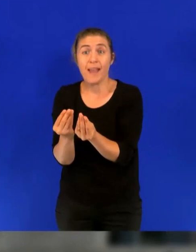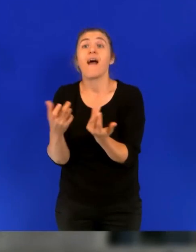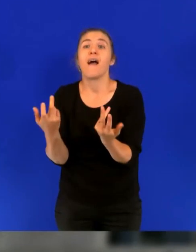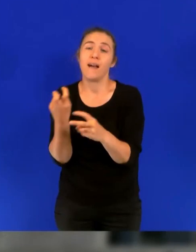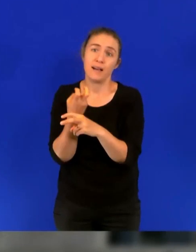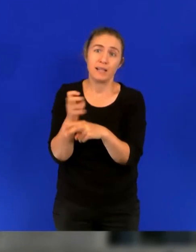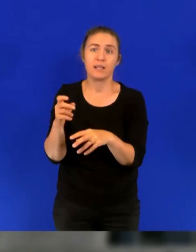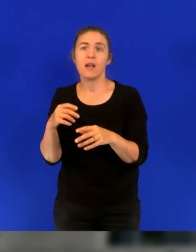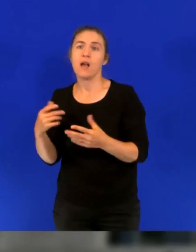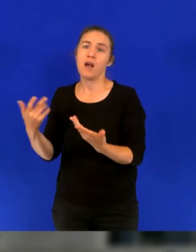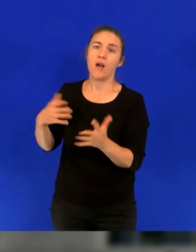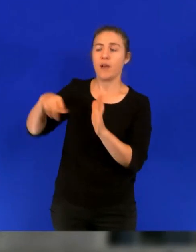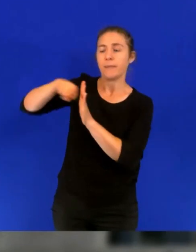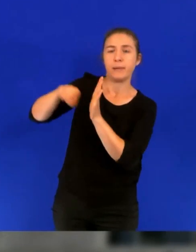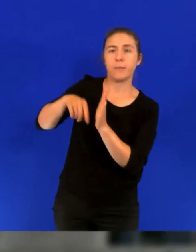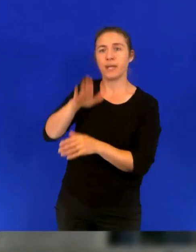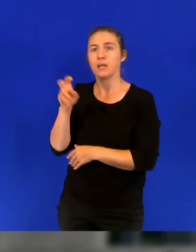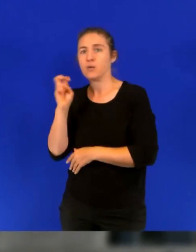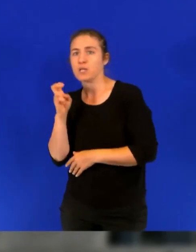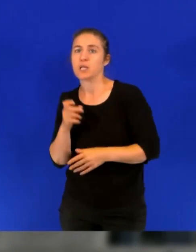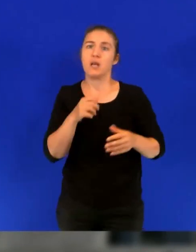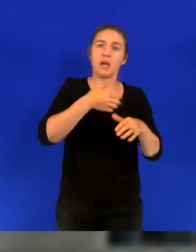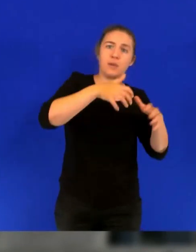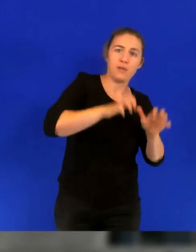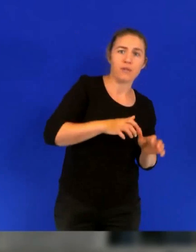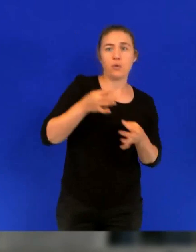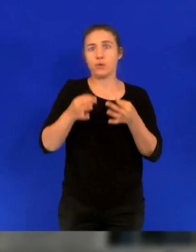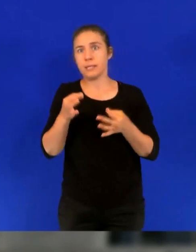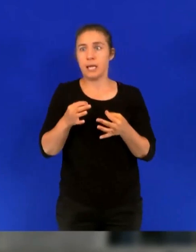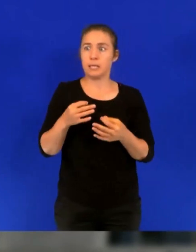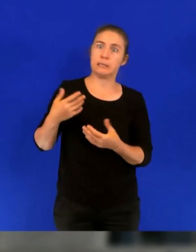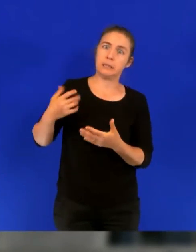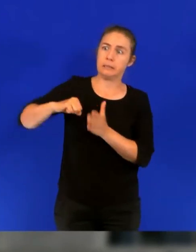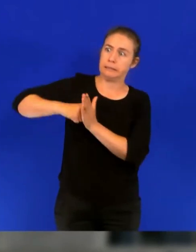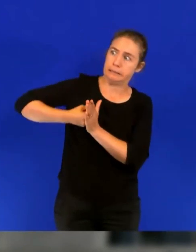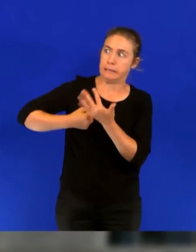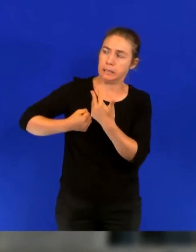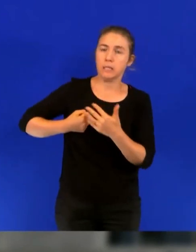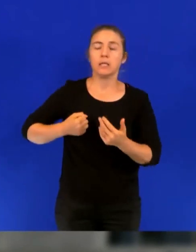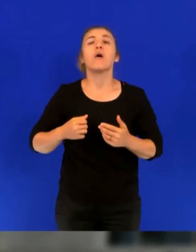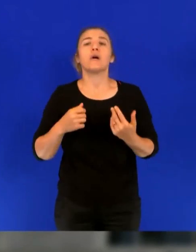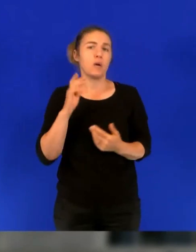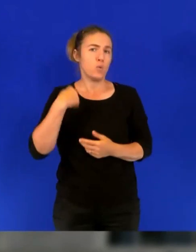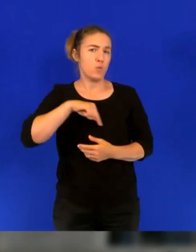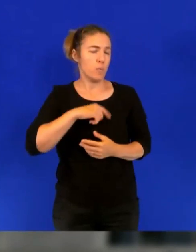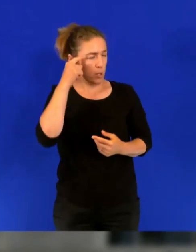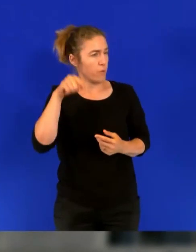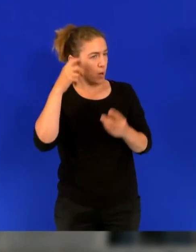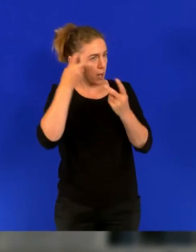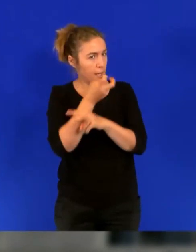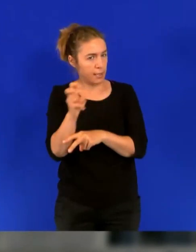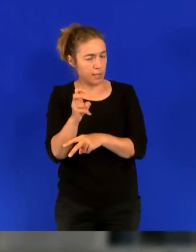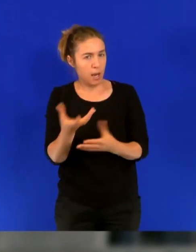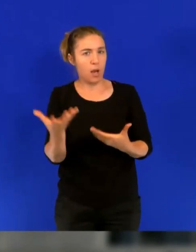procédures environnementales, administratives, voire judiciaires. Pour le groupe communiste, ce risque doit être intégré aux études